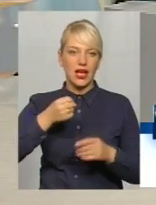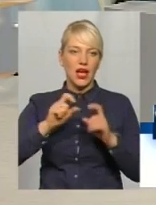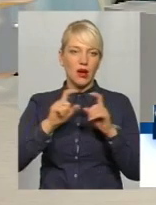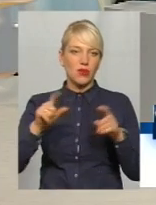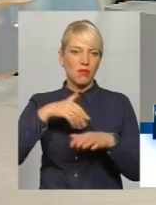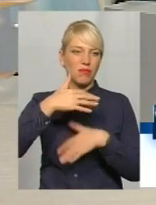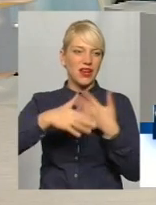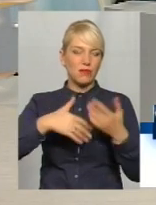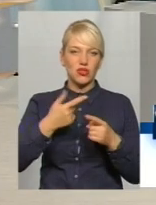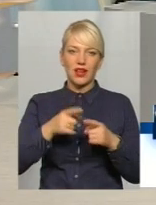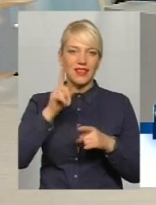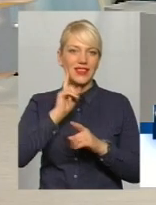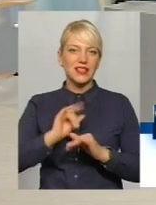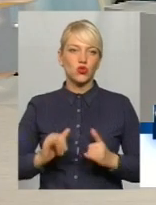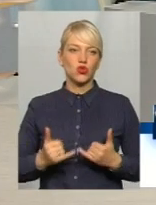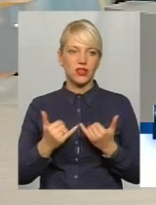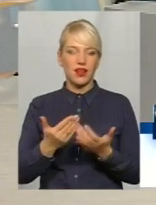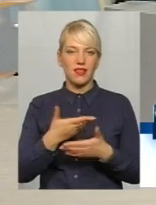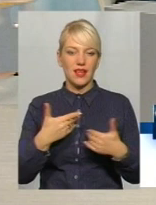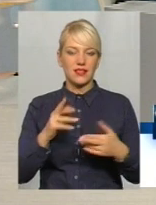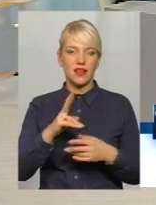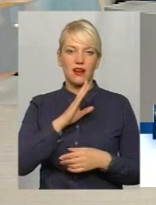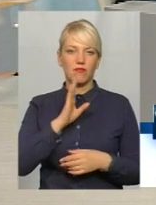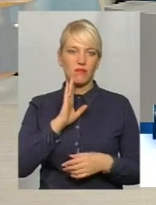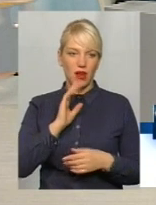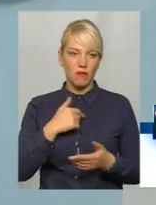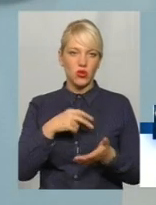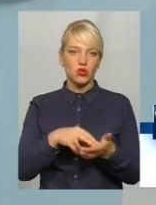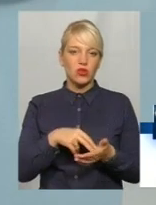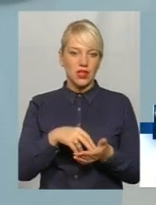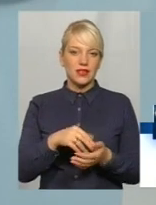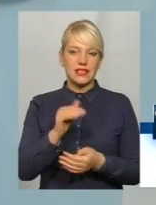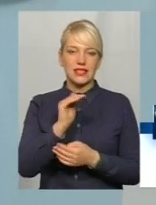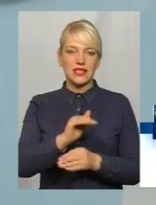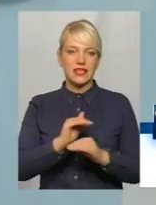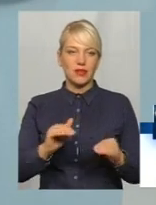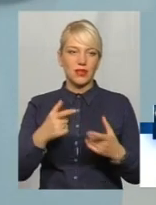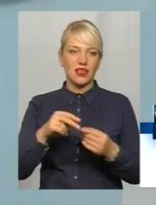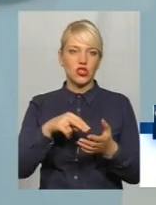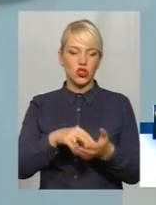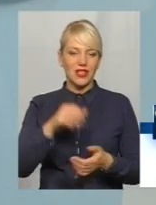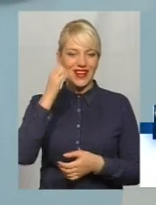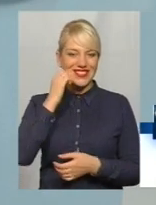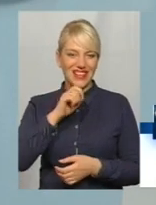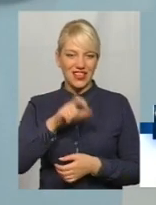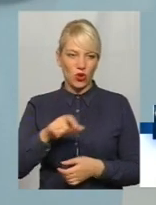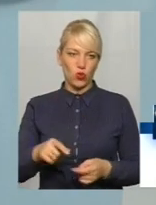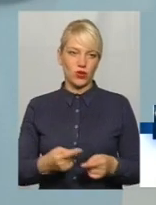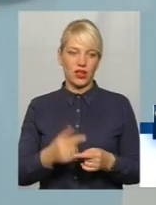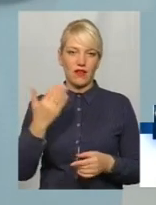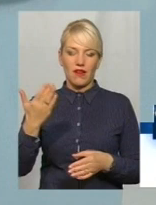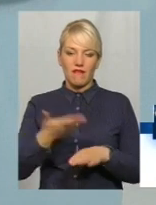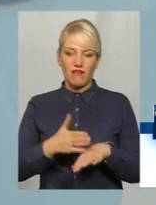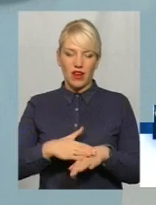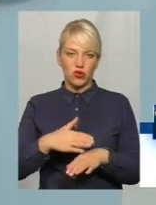так незручно для нас, як мам. Стояти з маленькими дітьми, де стоять старі люди, їм теж важко стояти. Кажуть